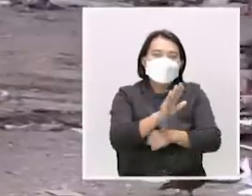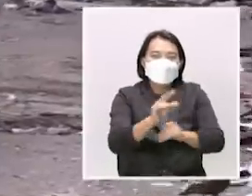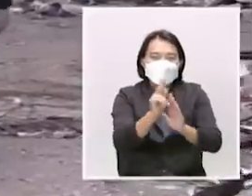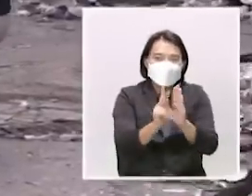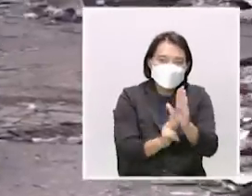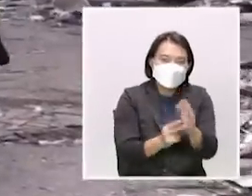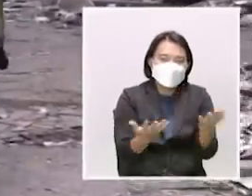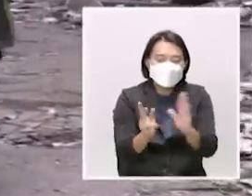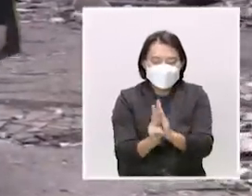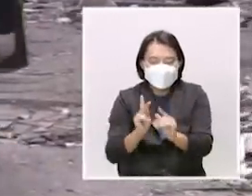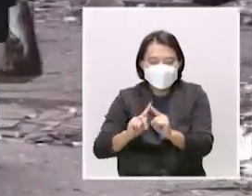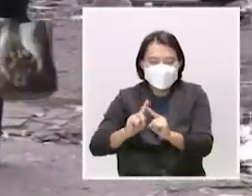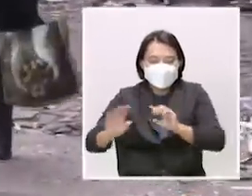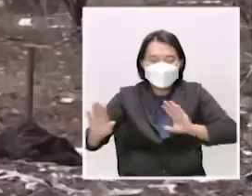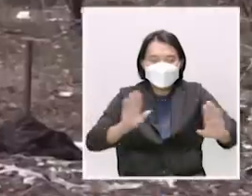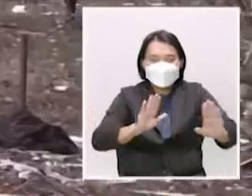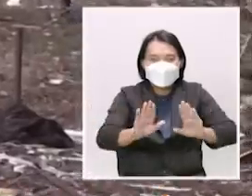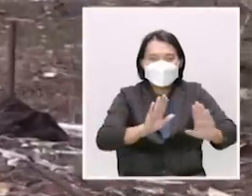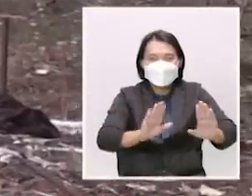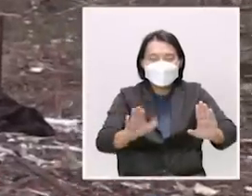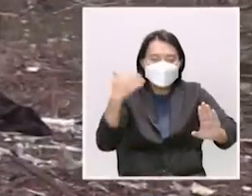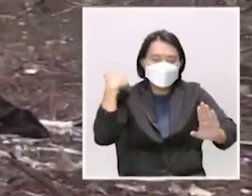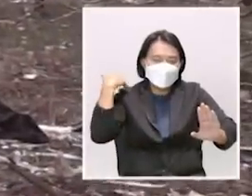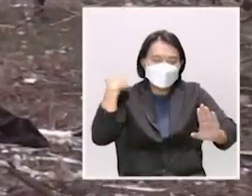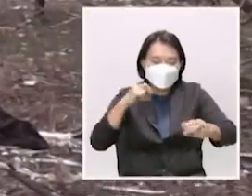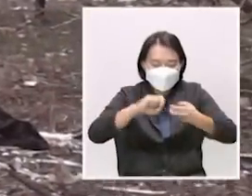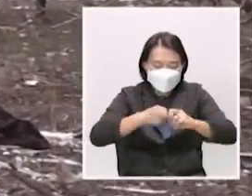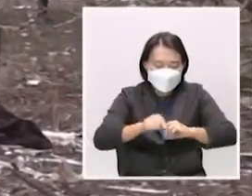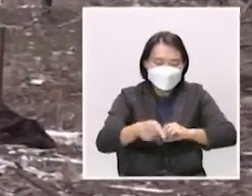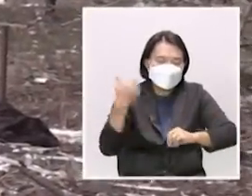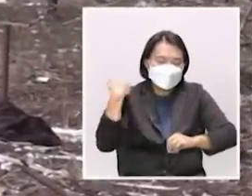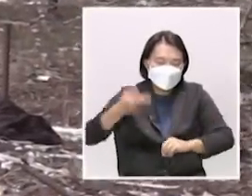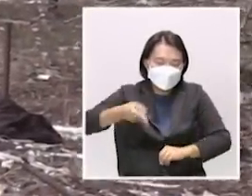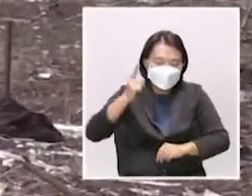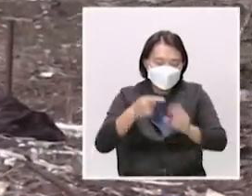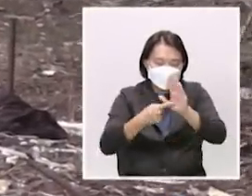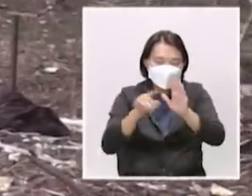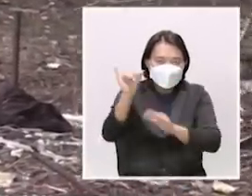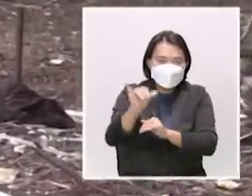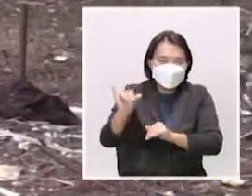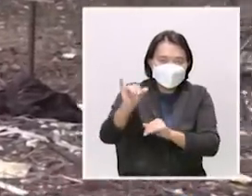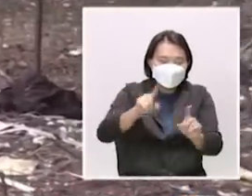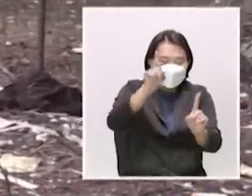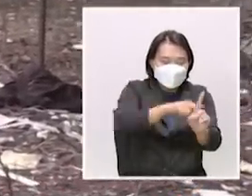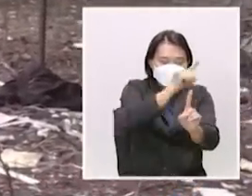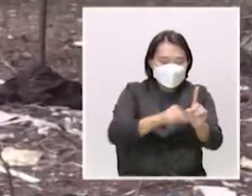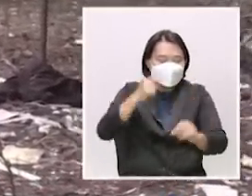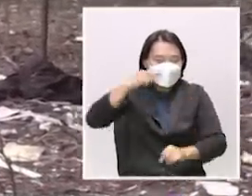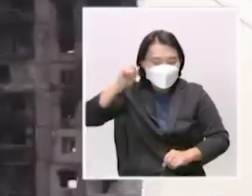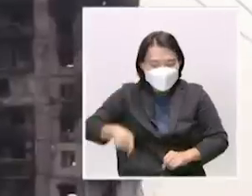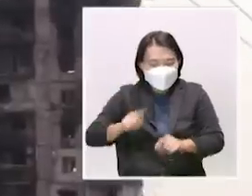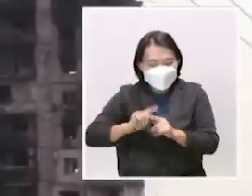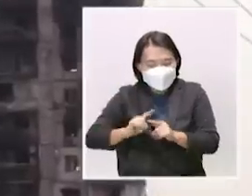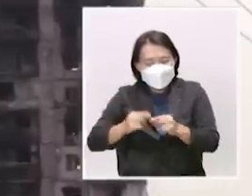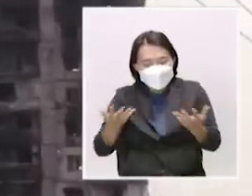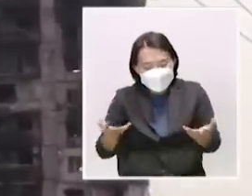กฎกฎกิกาต่ๆไมมคสนครมานานแล้วแ่ต Euro Bankสาราชนาจาก UK เพระว่สนใจจะอ